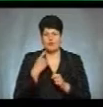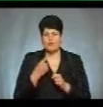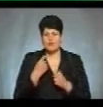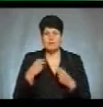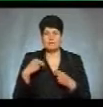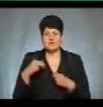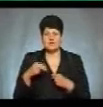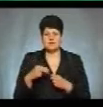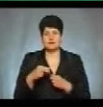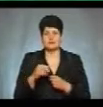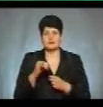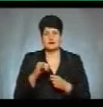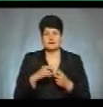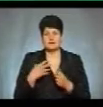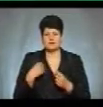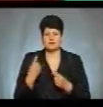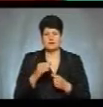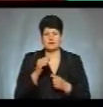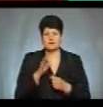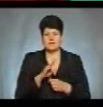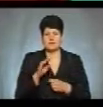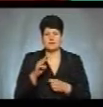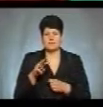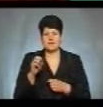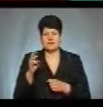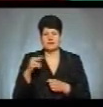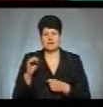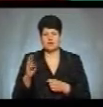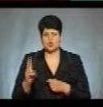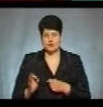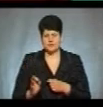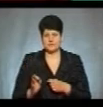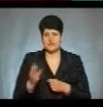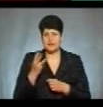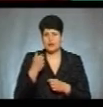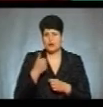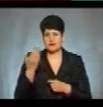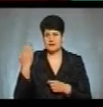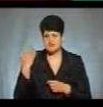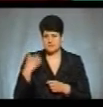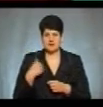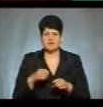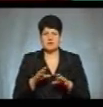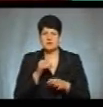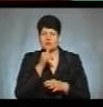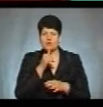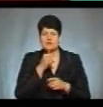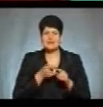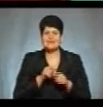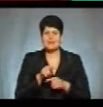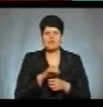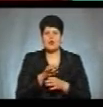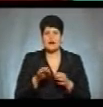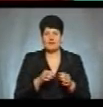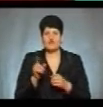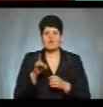атлетики ІАФ у Івано-Франківській області Віталій Метешко. 3 роки назад ми вирішили спробувати цей проект, оскільки